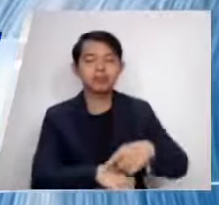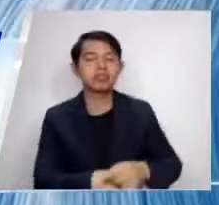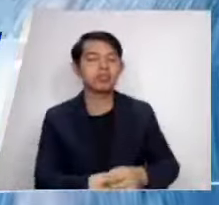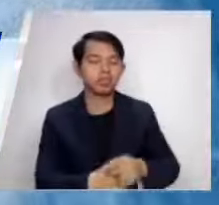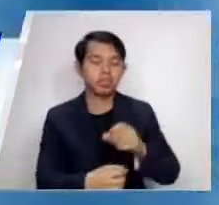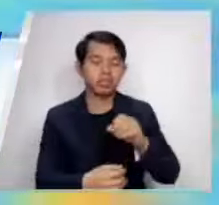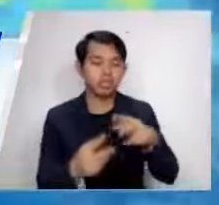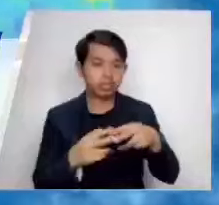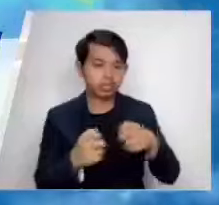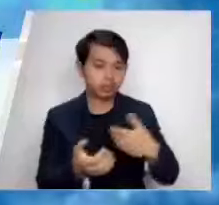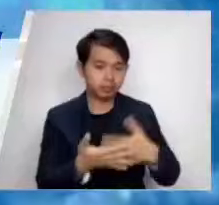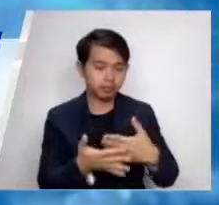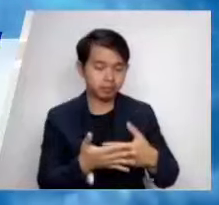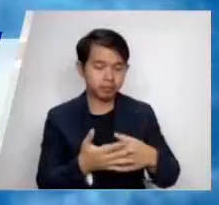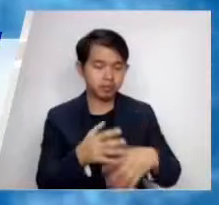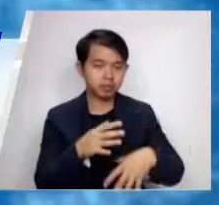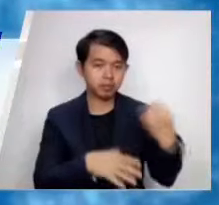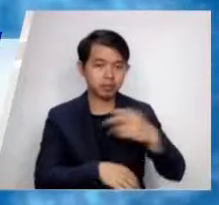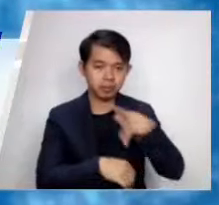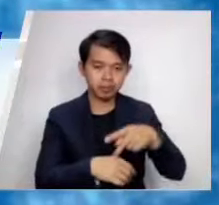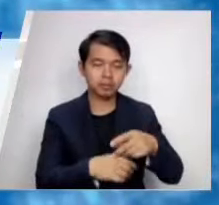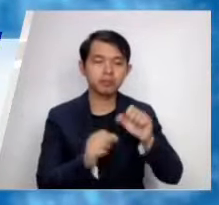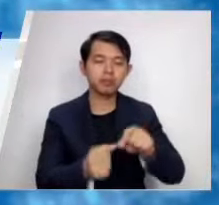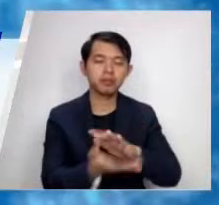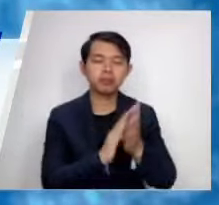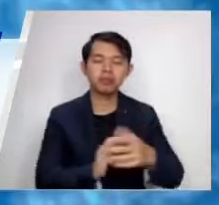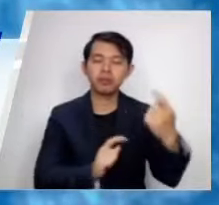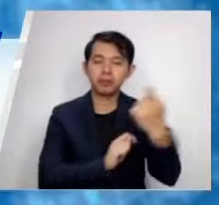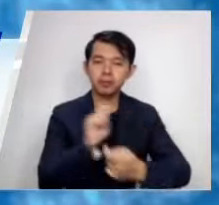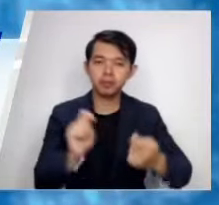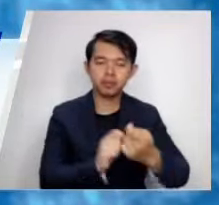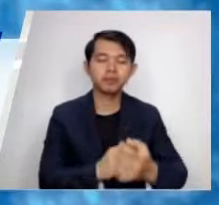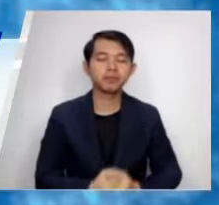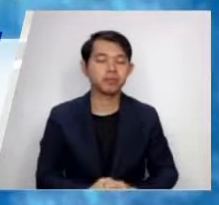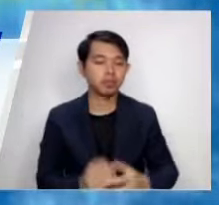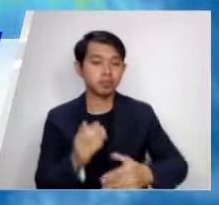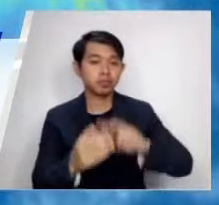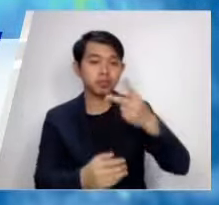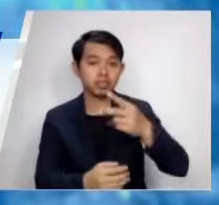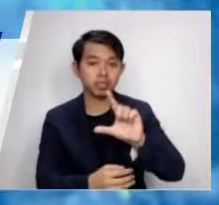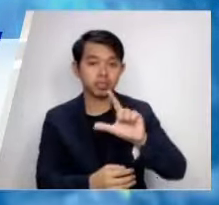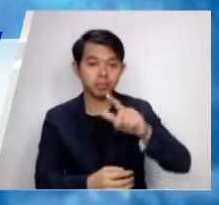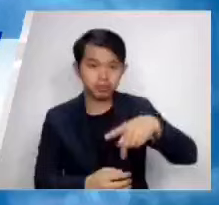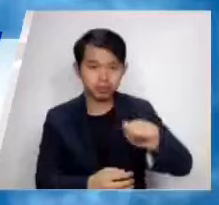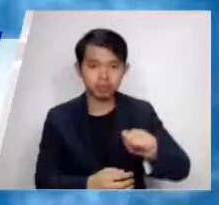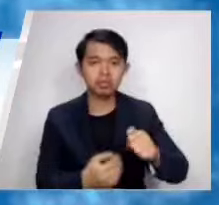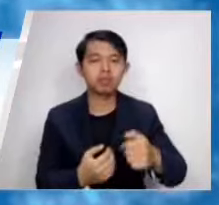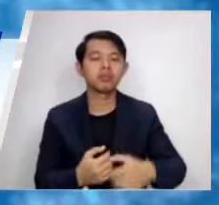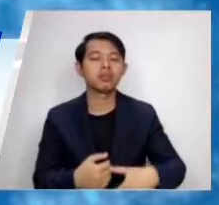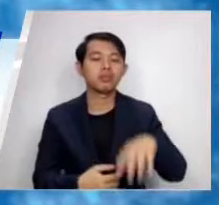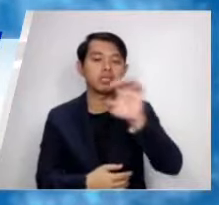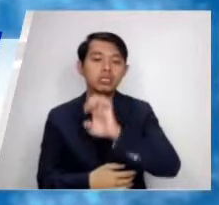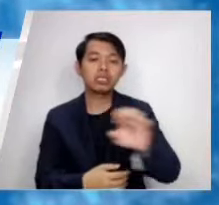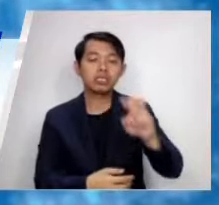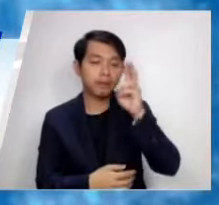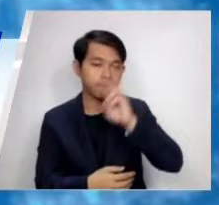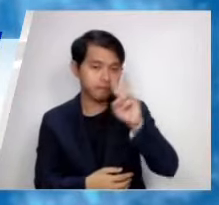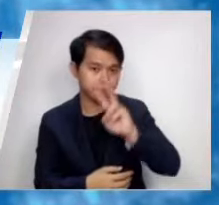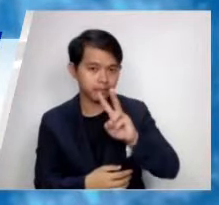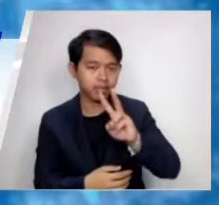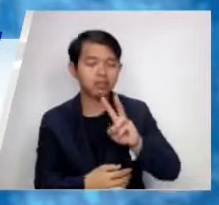24 oras. Ang isa pang LPA nasa 865 kilometers silangan ng Eastern Visayas at maaari ring maging